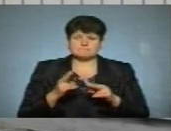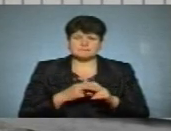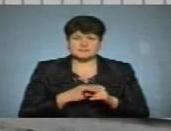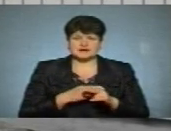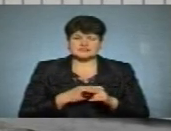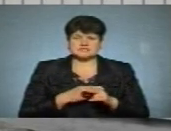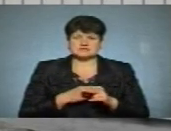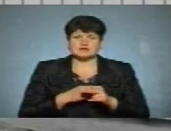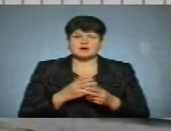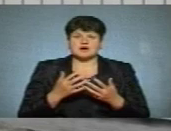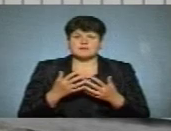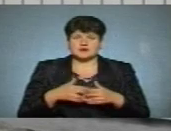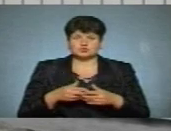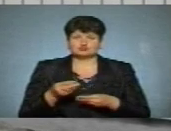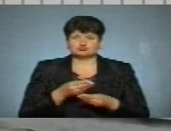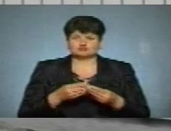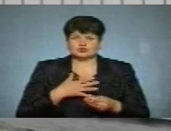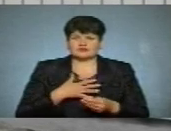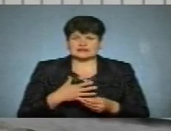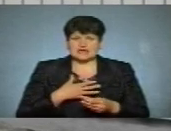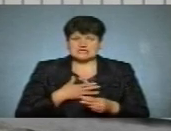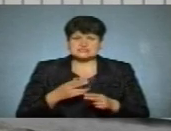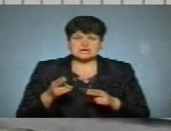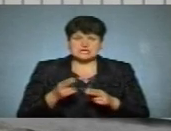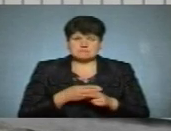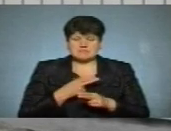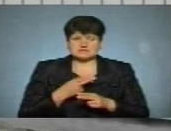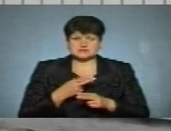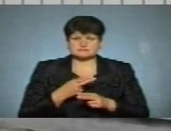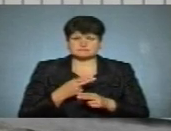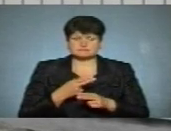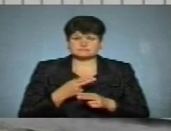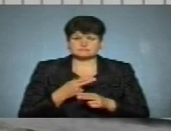штучної вентиляції і на сьогоднішній день вже без навіть